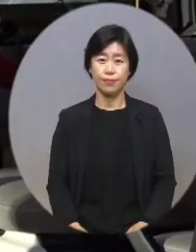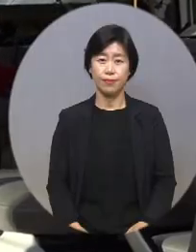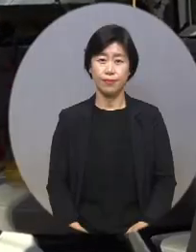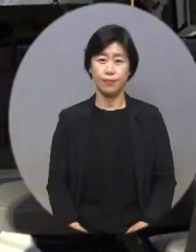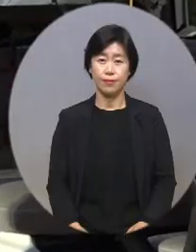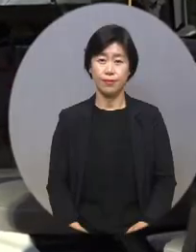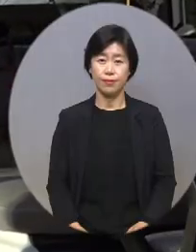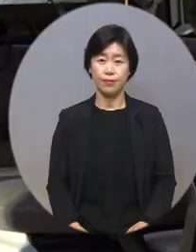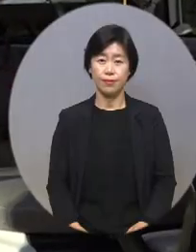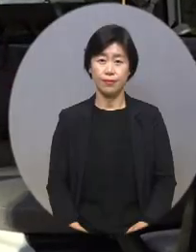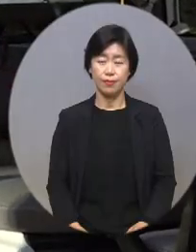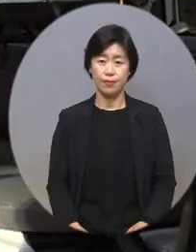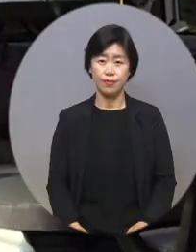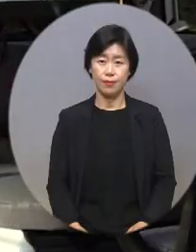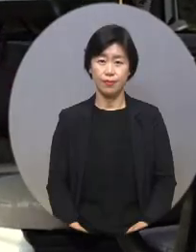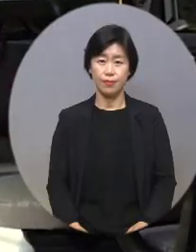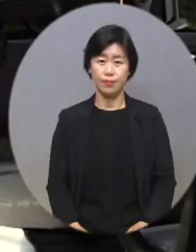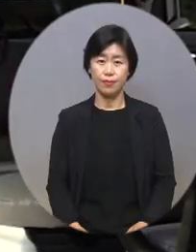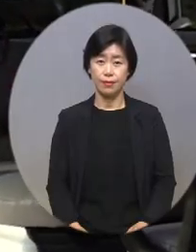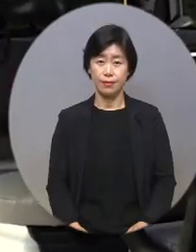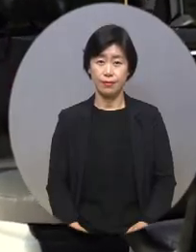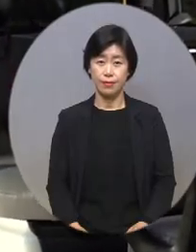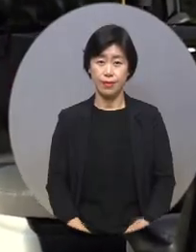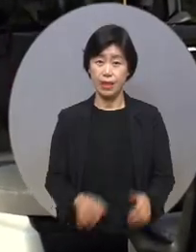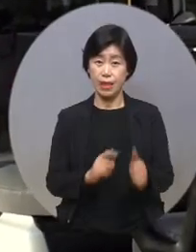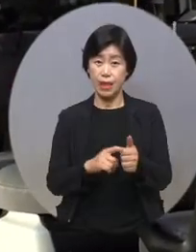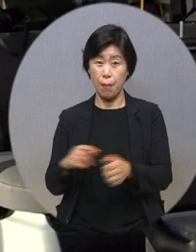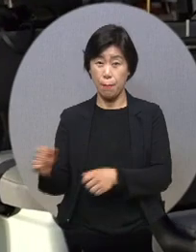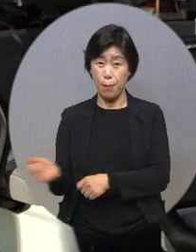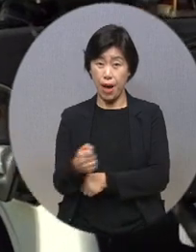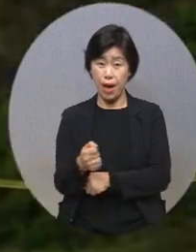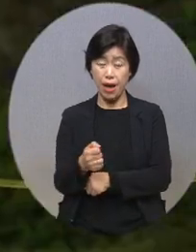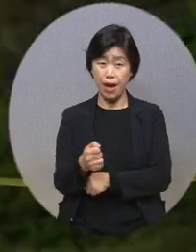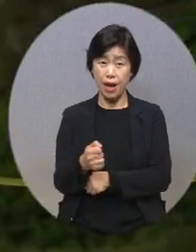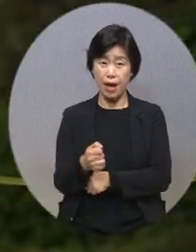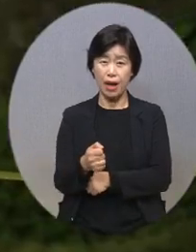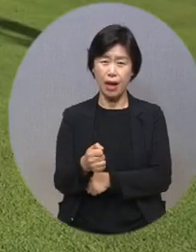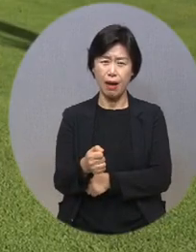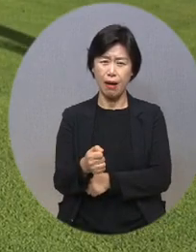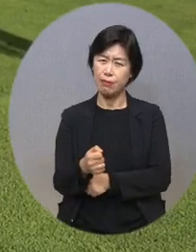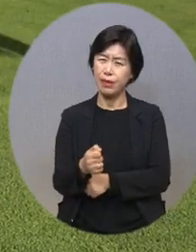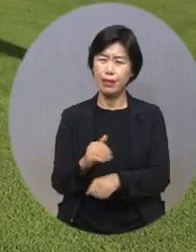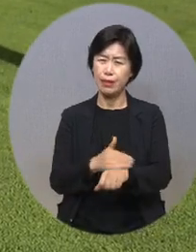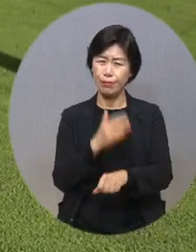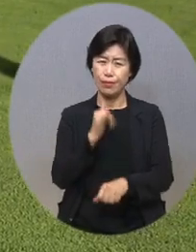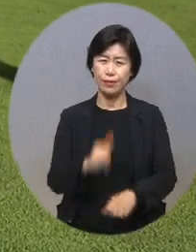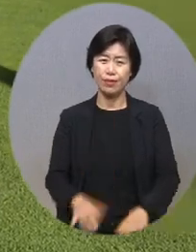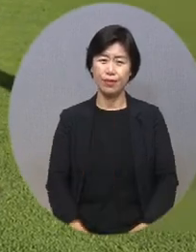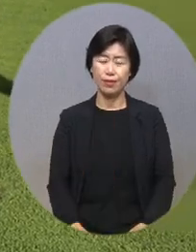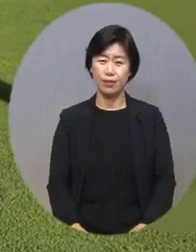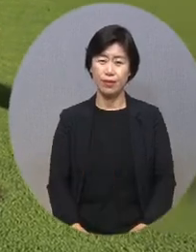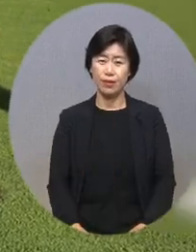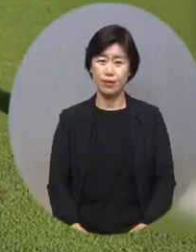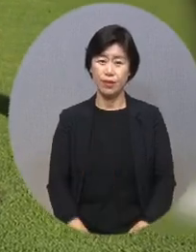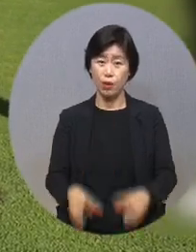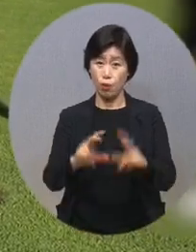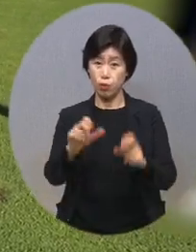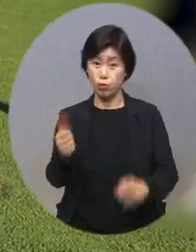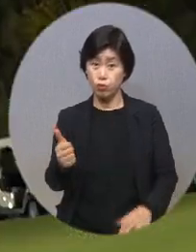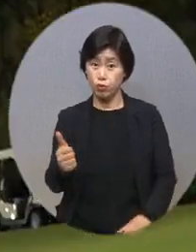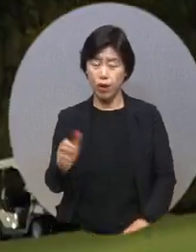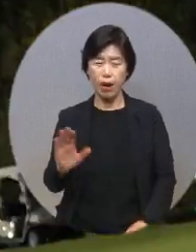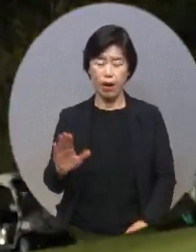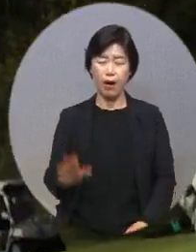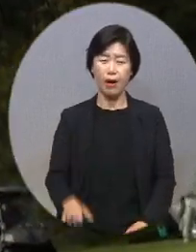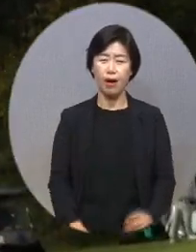아, 오빠가 이게 있네. 그 치킨이 있네. 죽었어? 아니야, 저기 어프로치 하면 돼.